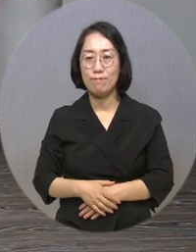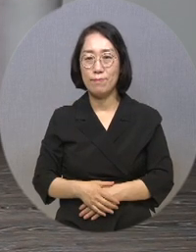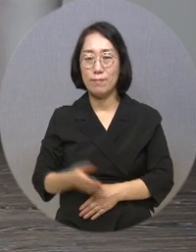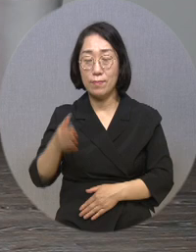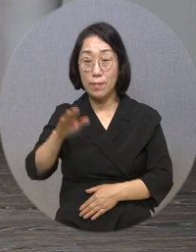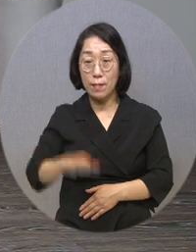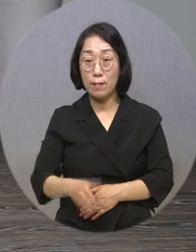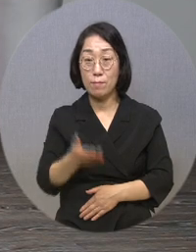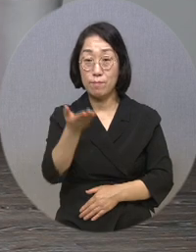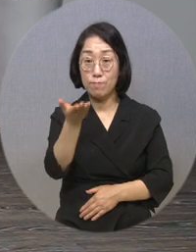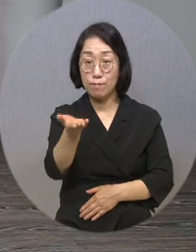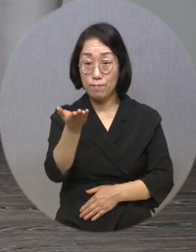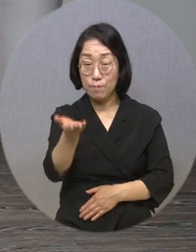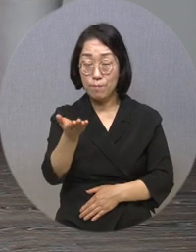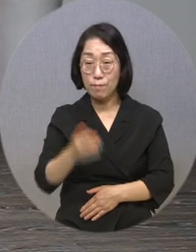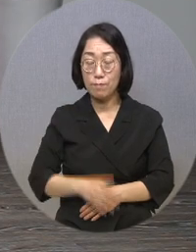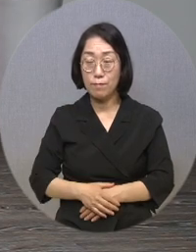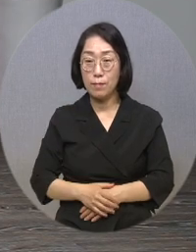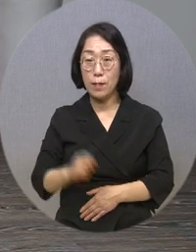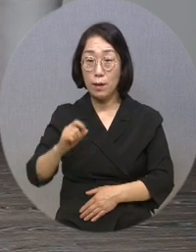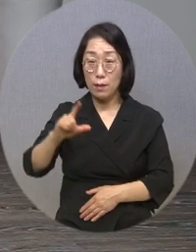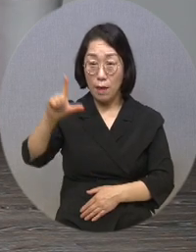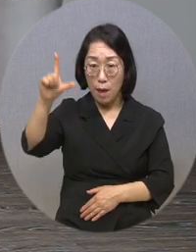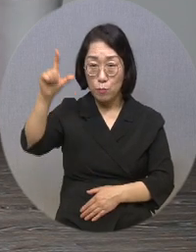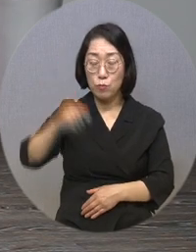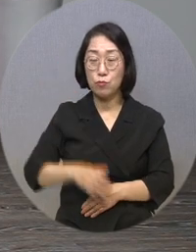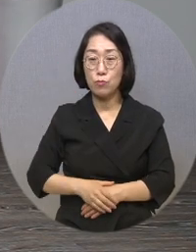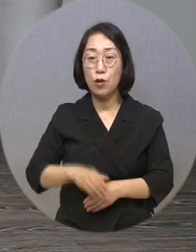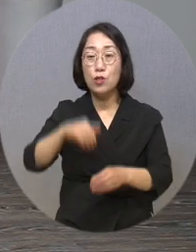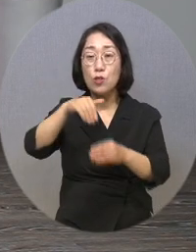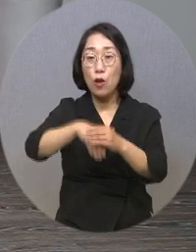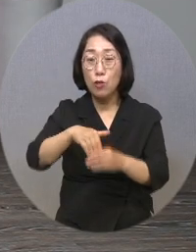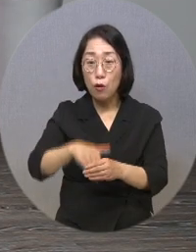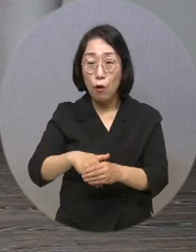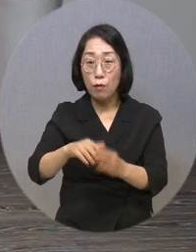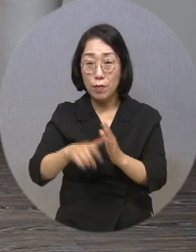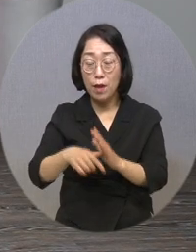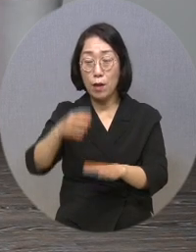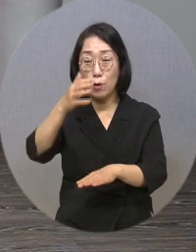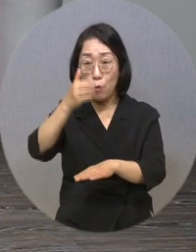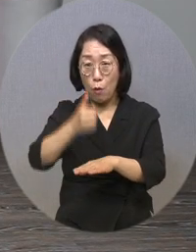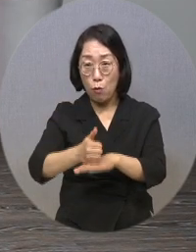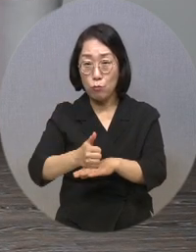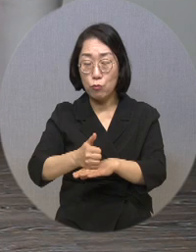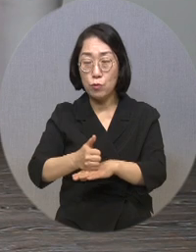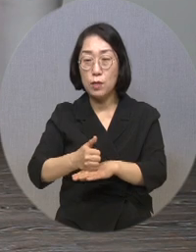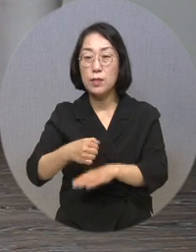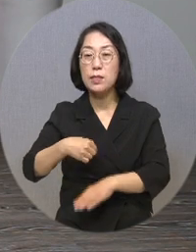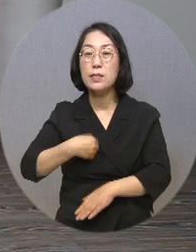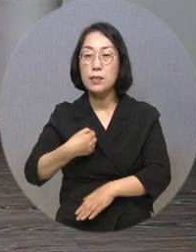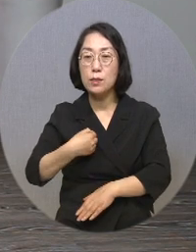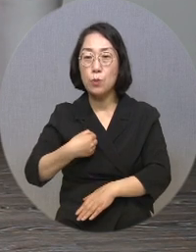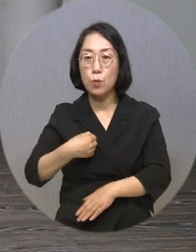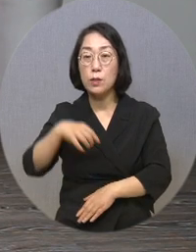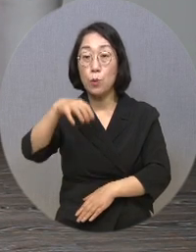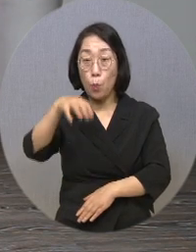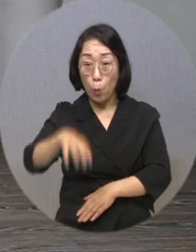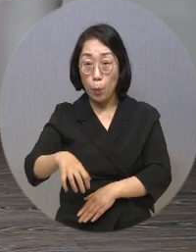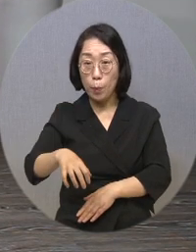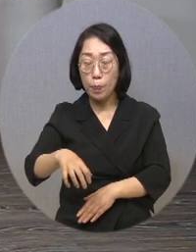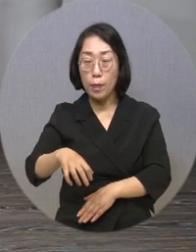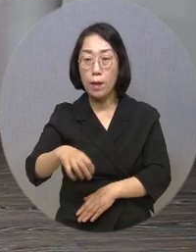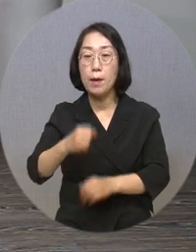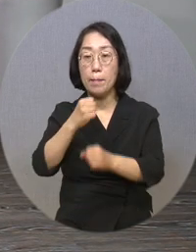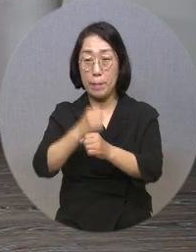의원님 결국에는 그러니까 대부분 선거에서 나오는 이야기가 결국은 이제 자족이라고 얘기를 하잖아요. 네.